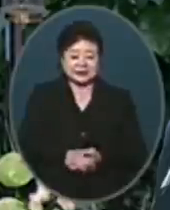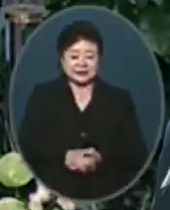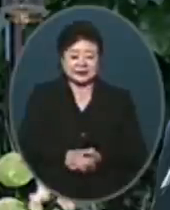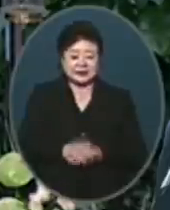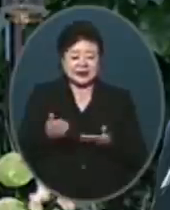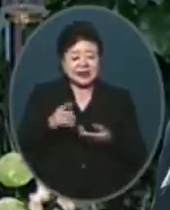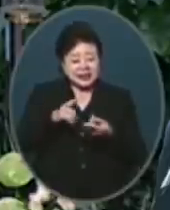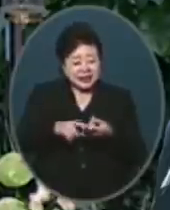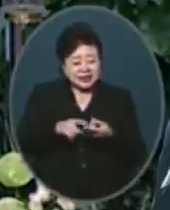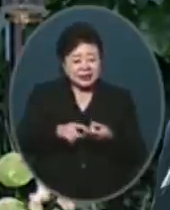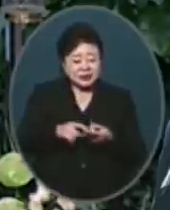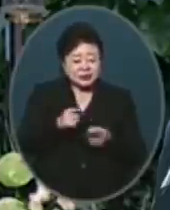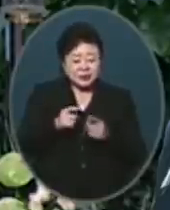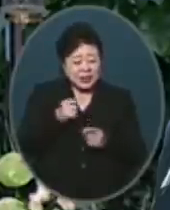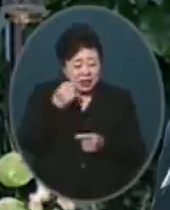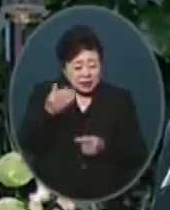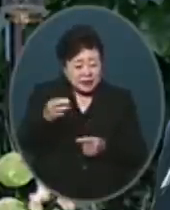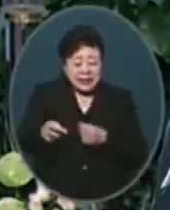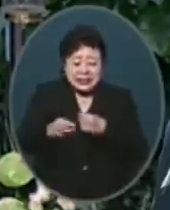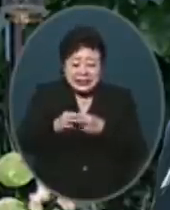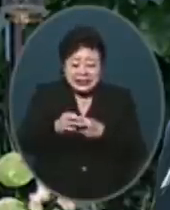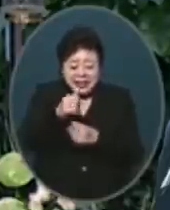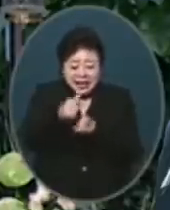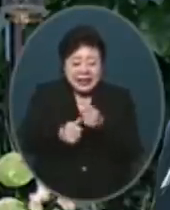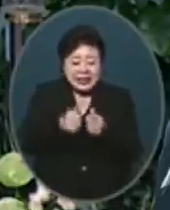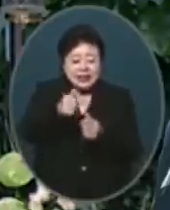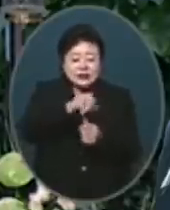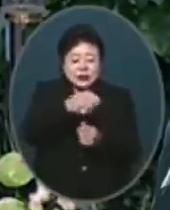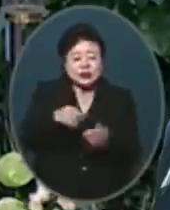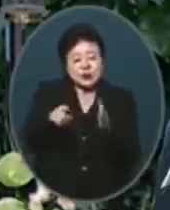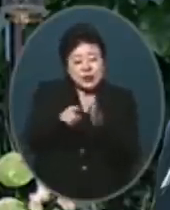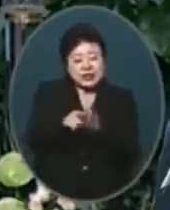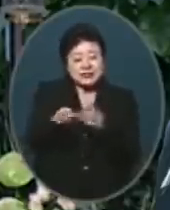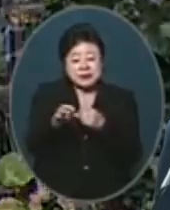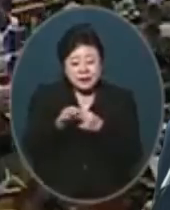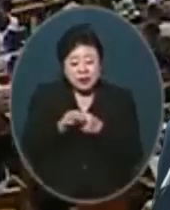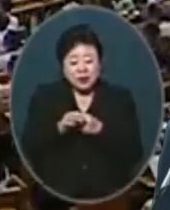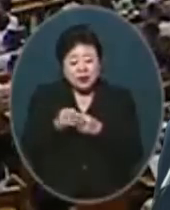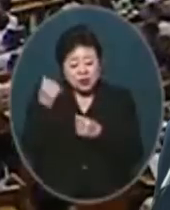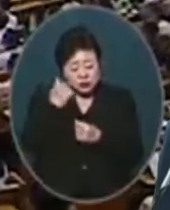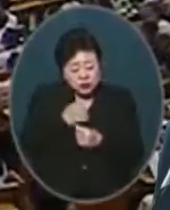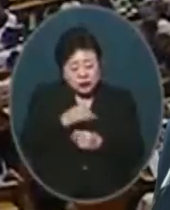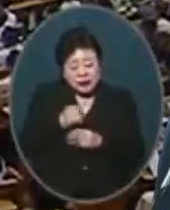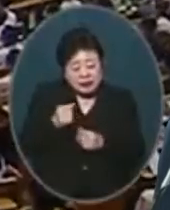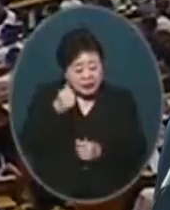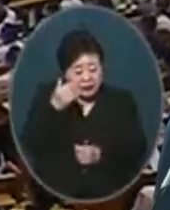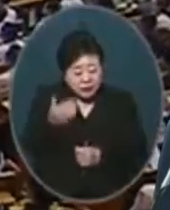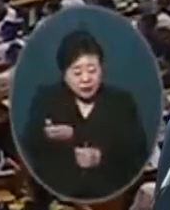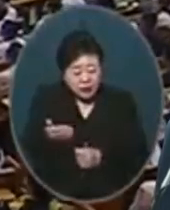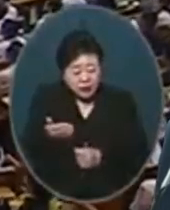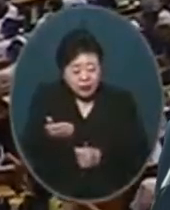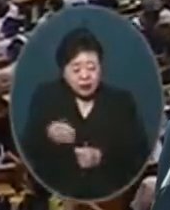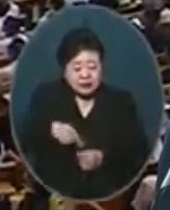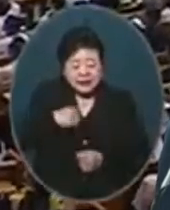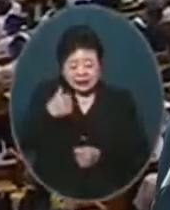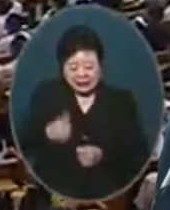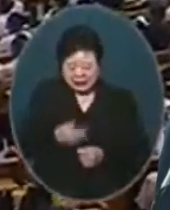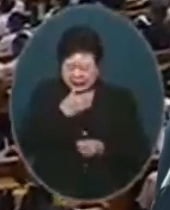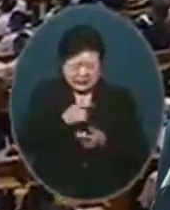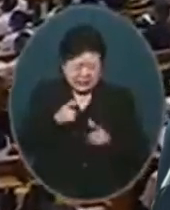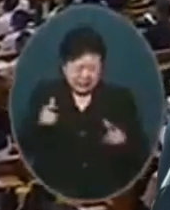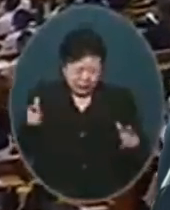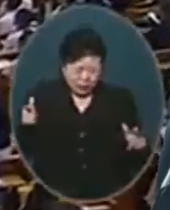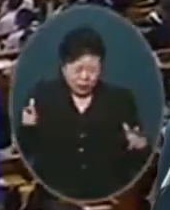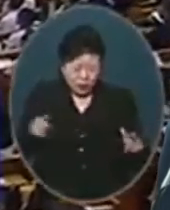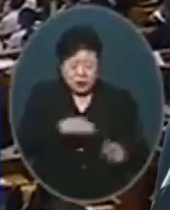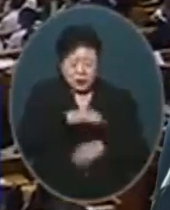그런즉 이 일에 대하여 우리가 무슨 말을 하리요? 만일 하나님이 우리를 위하시면 누가 우리를 대적하리요? 자기 아들을 아끼지